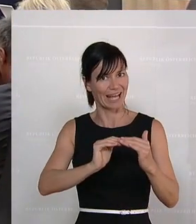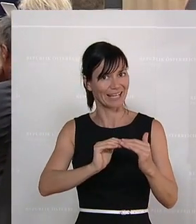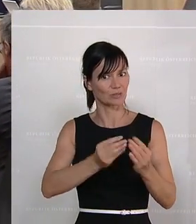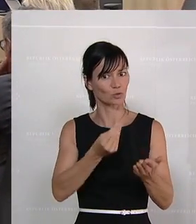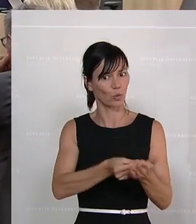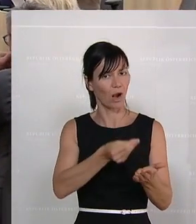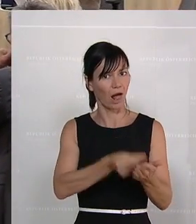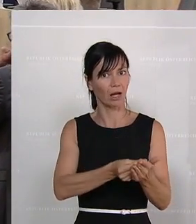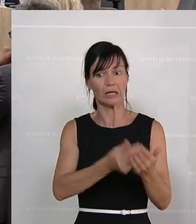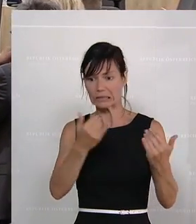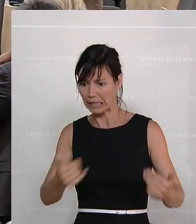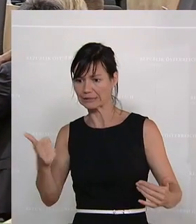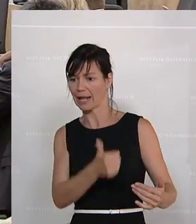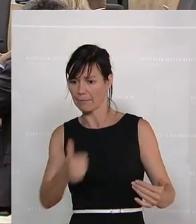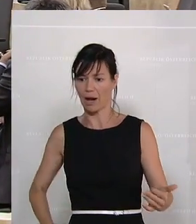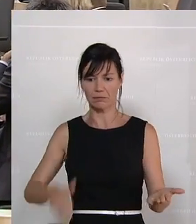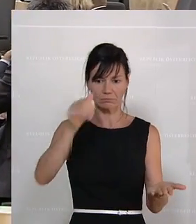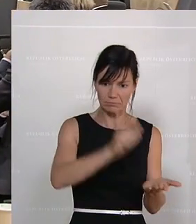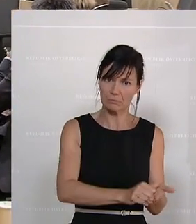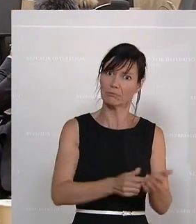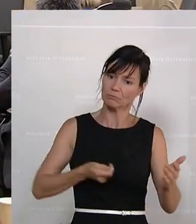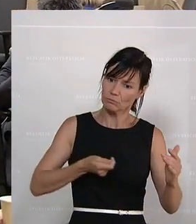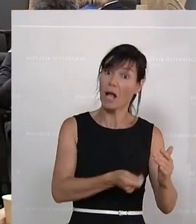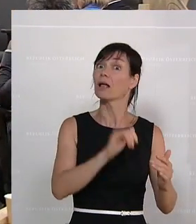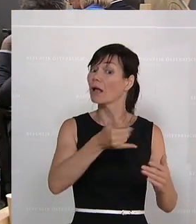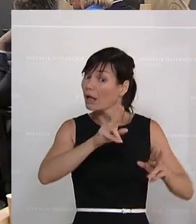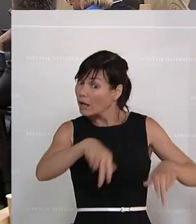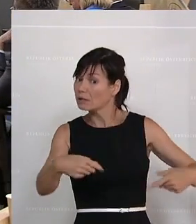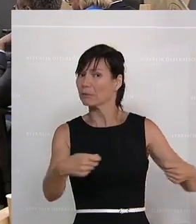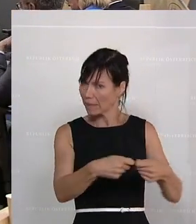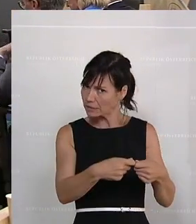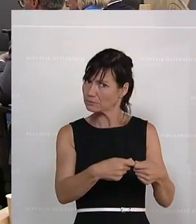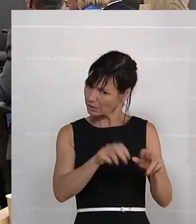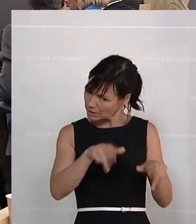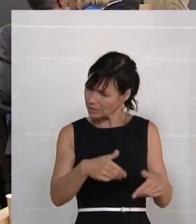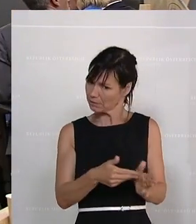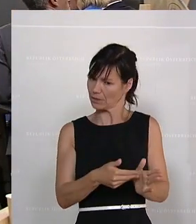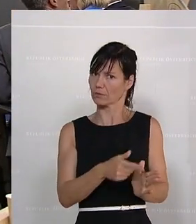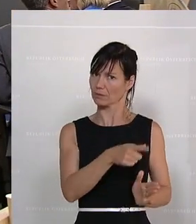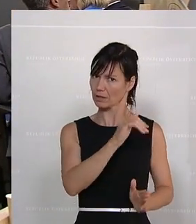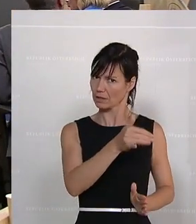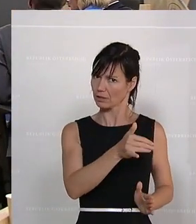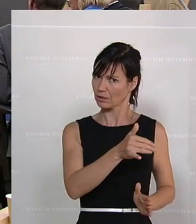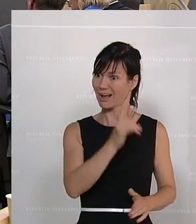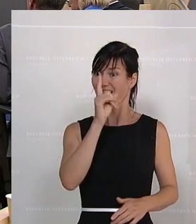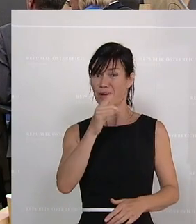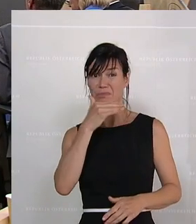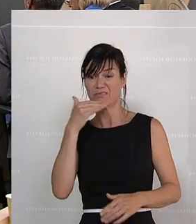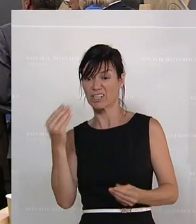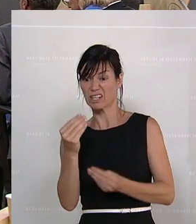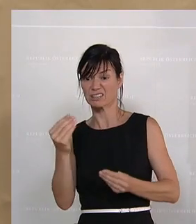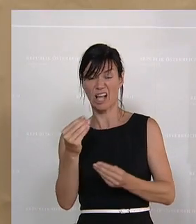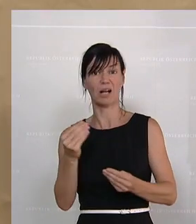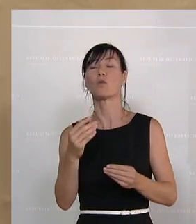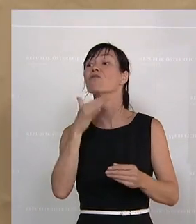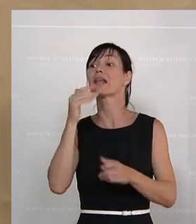die richtigen das muss man anerkennen es sind aber auch viele dabei die nicht die richtigen sind